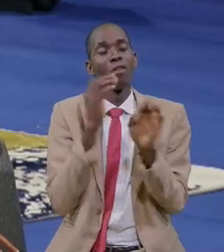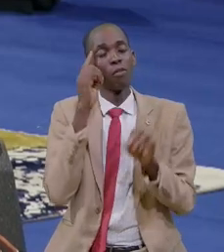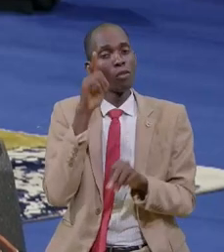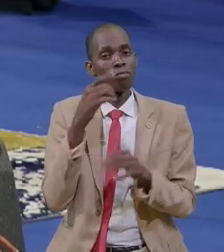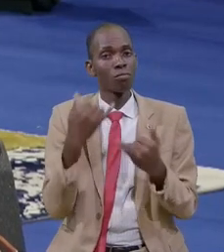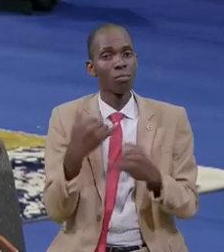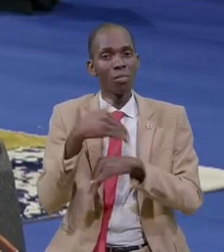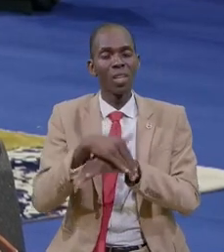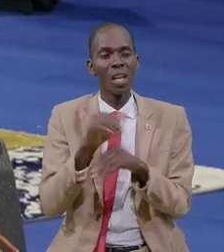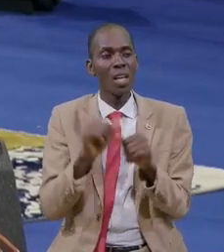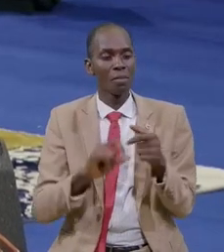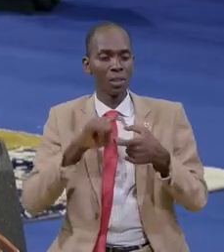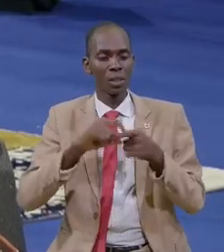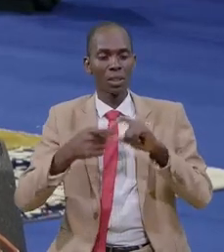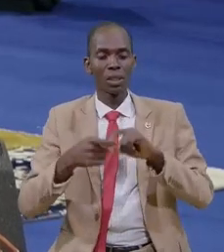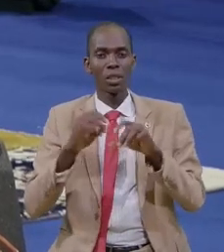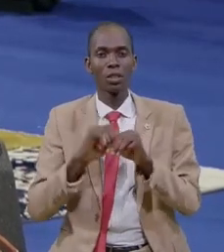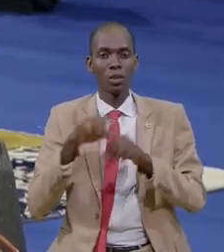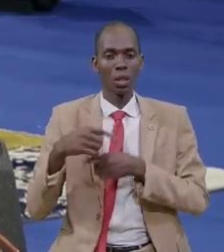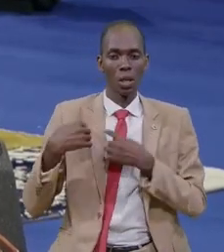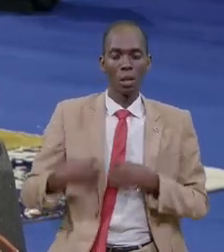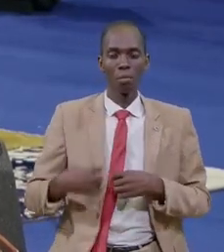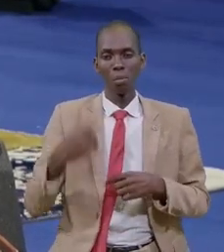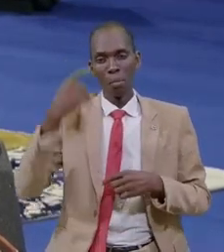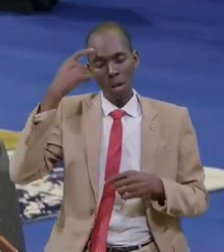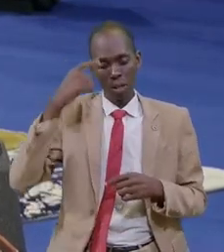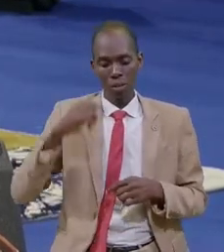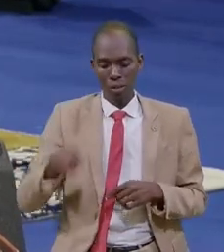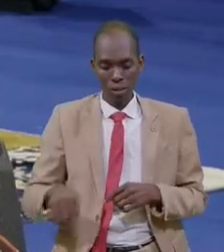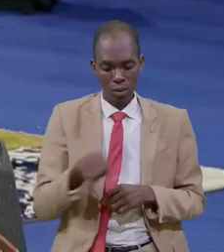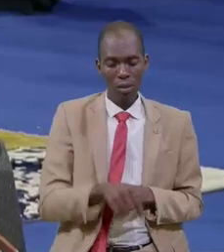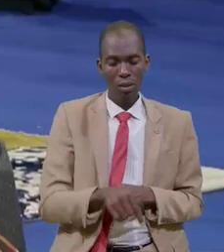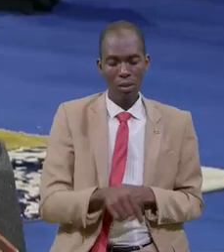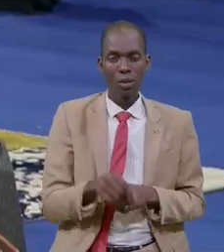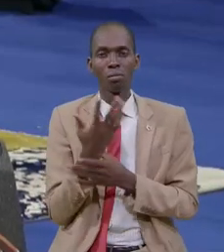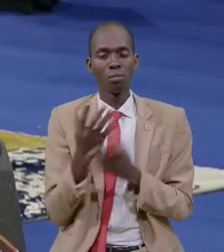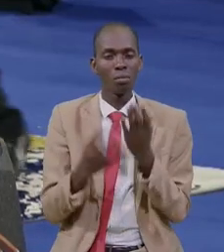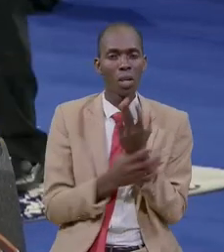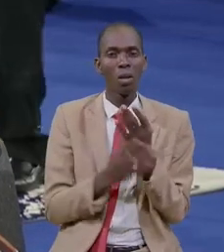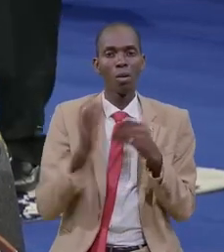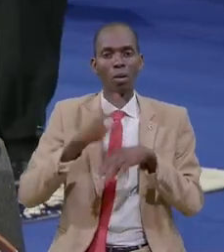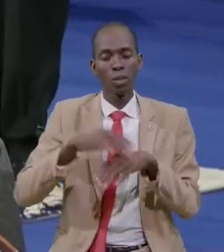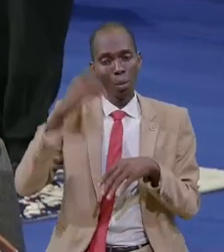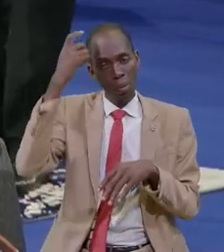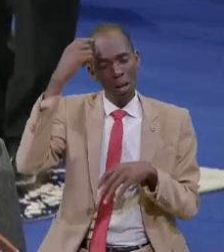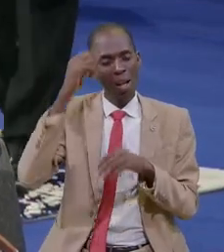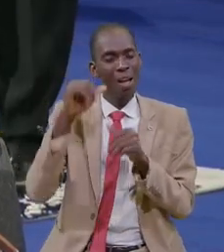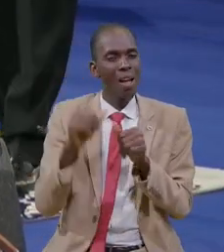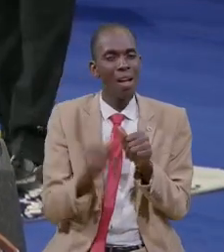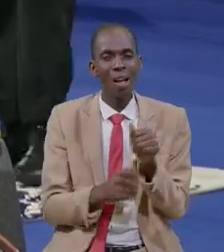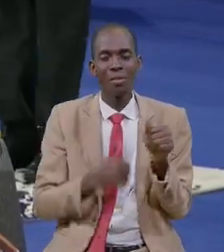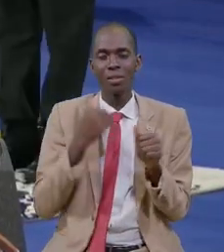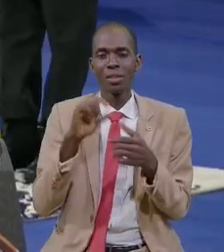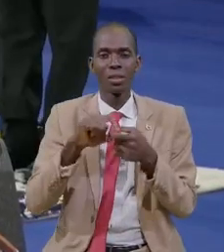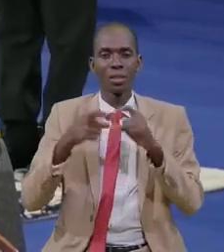chaîne dans ton cœur, dans ta pensée, ou à tes pieds, à tes mains, dans ton cerveau, toutes les chaînes sont